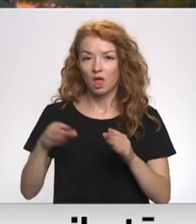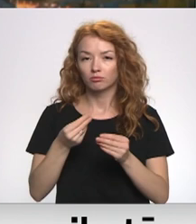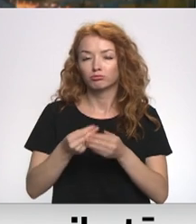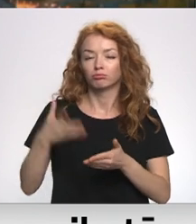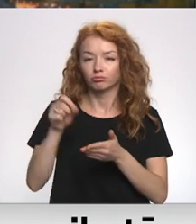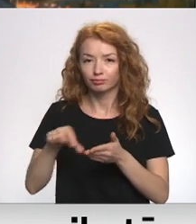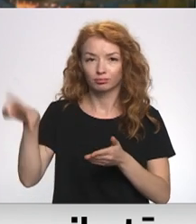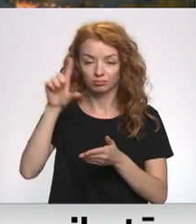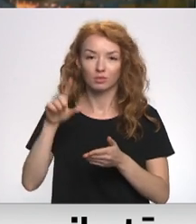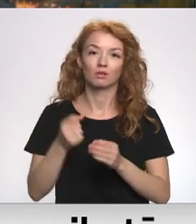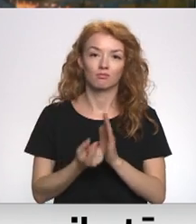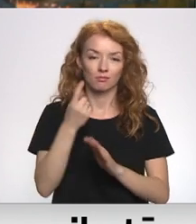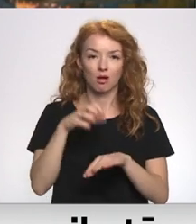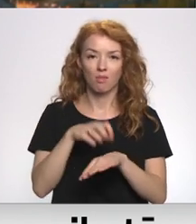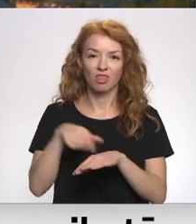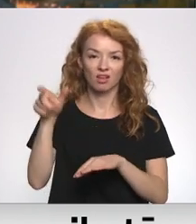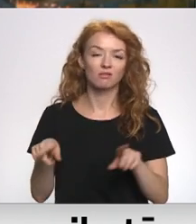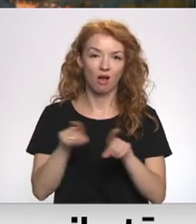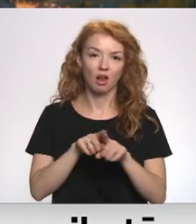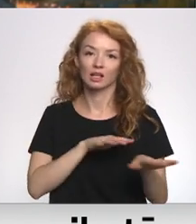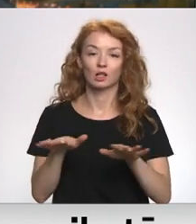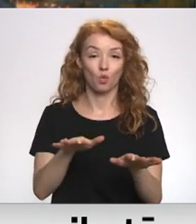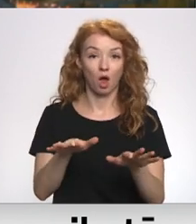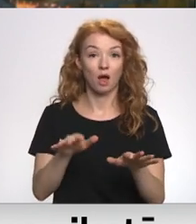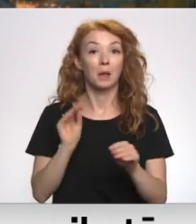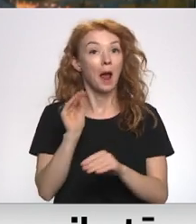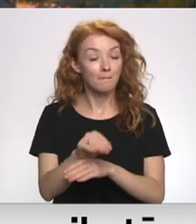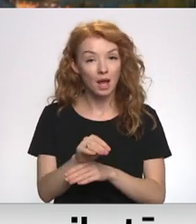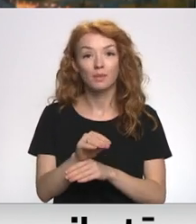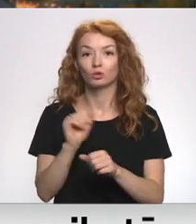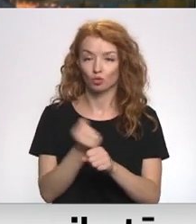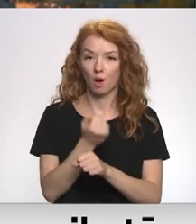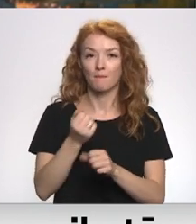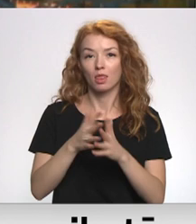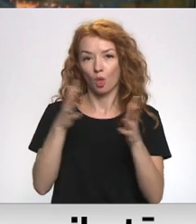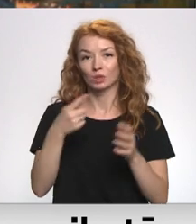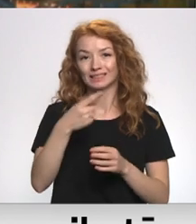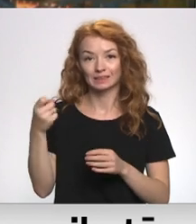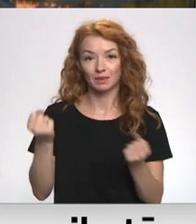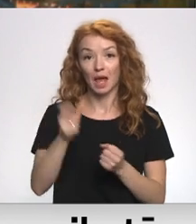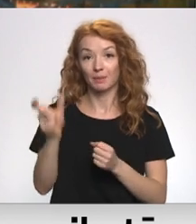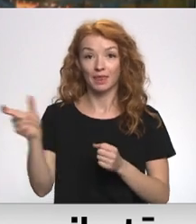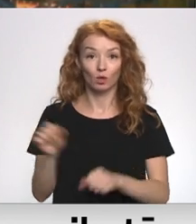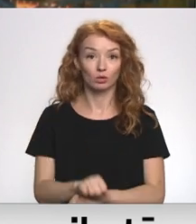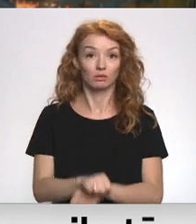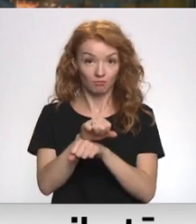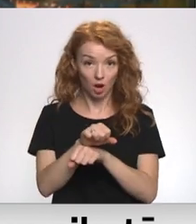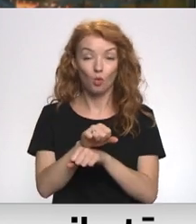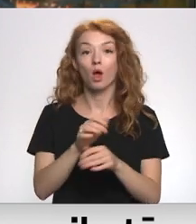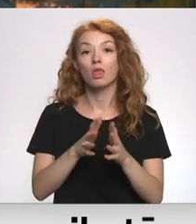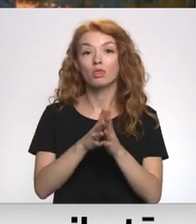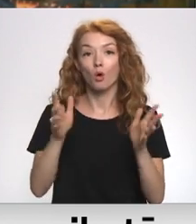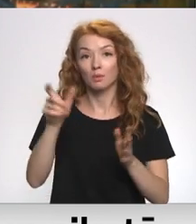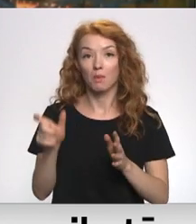aktīvu rīcību likusi sarosīties arī mediķiem. Jāpiebilst gan kaut gan vairāki simti. Medicīnas darbinieku šodien streikoja, vairums